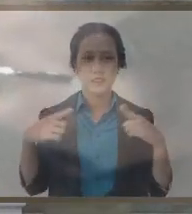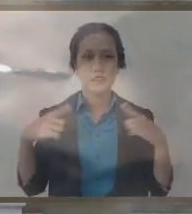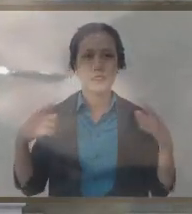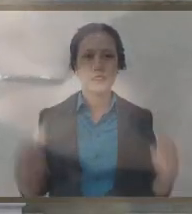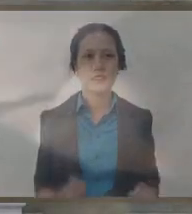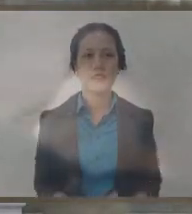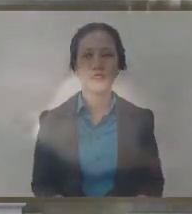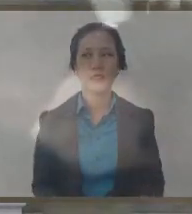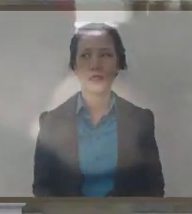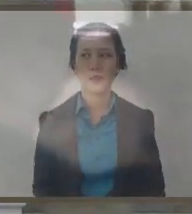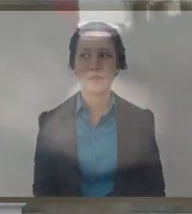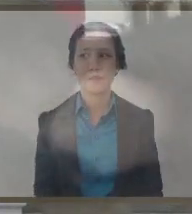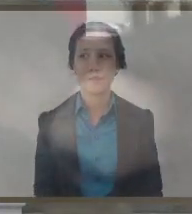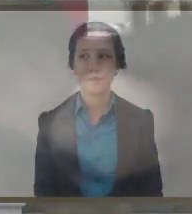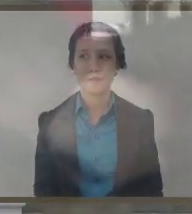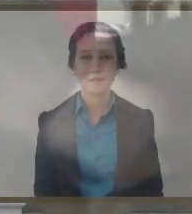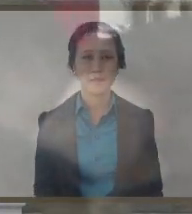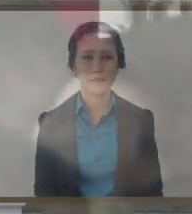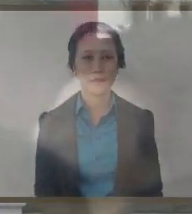mabuhay.